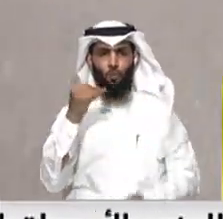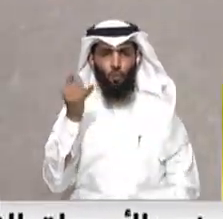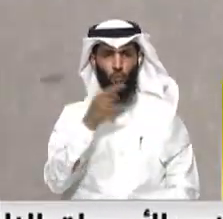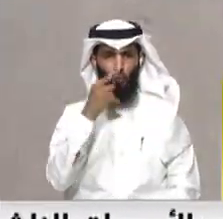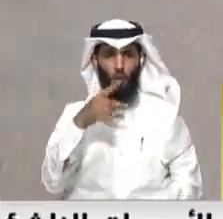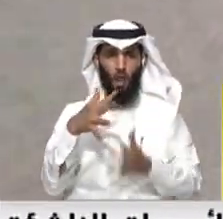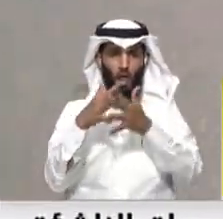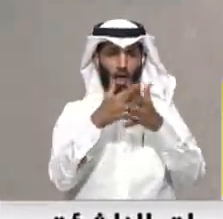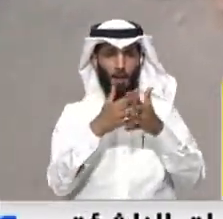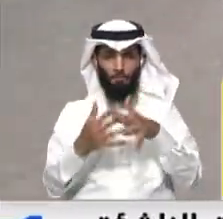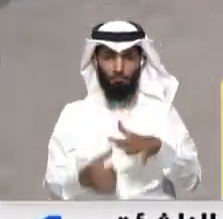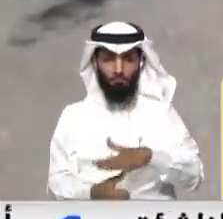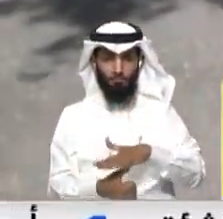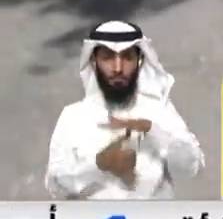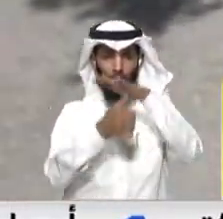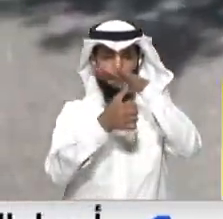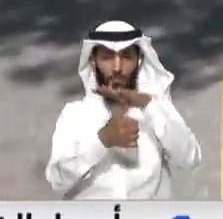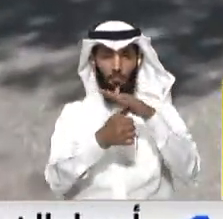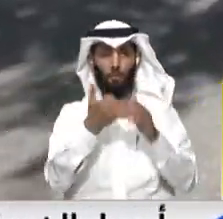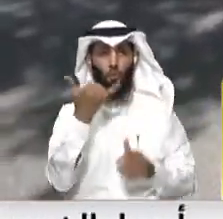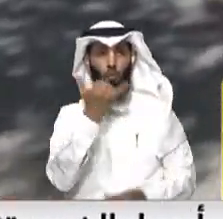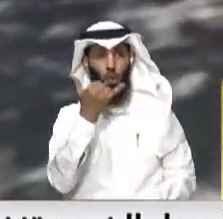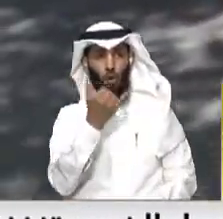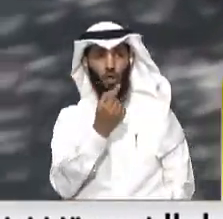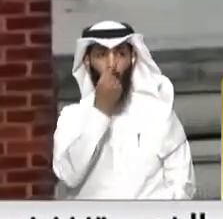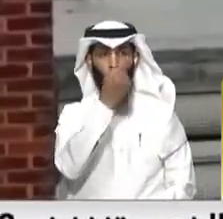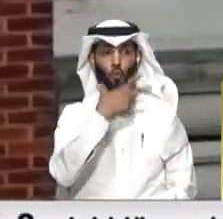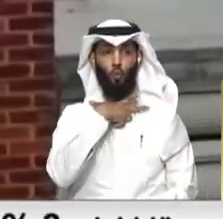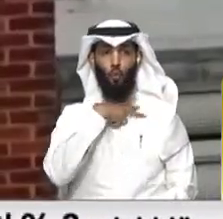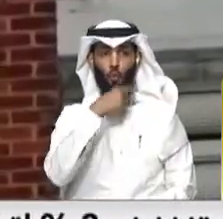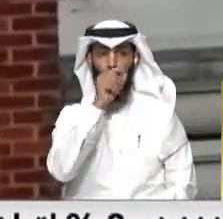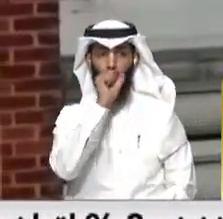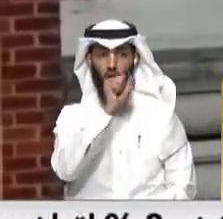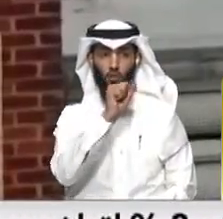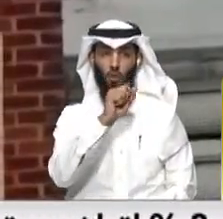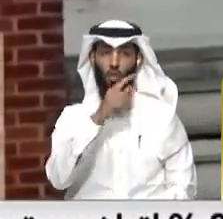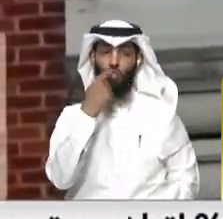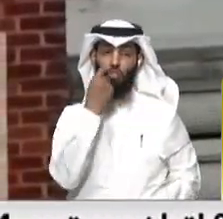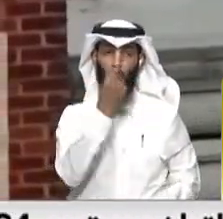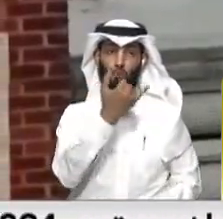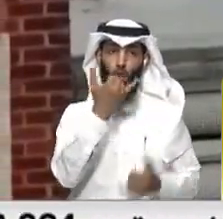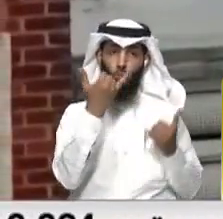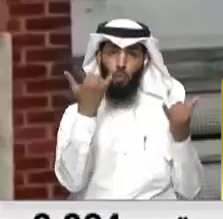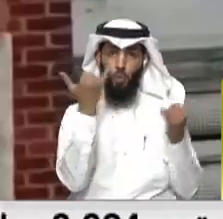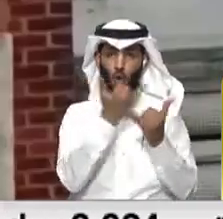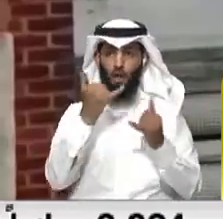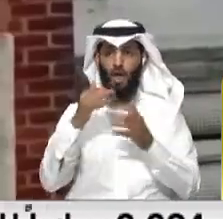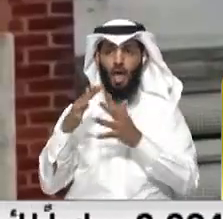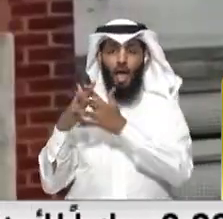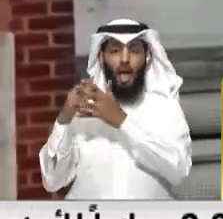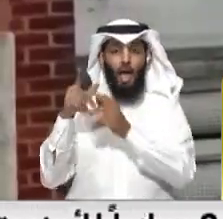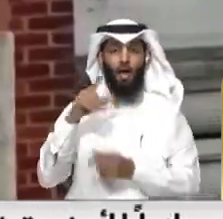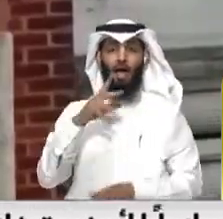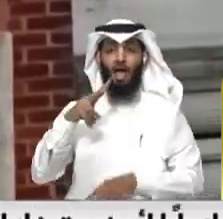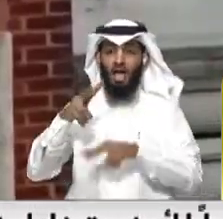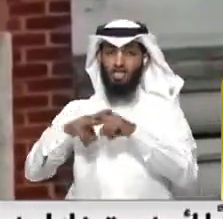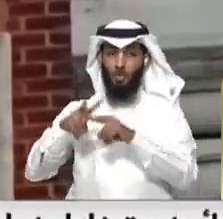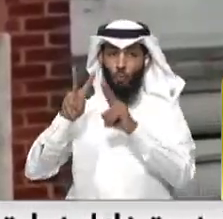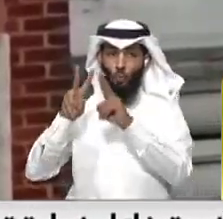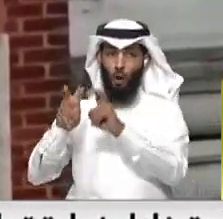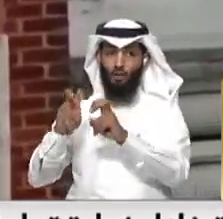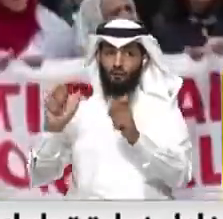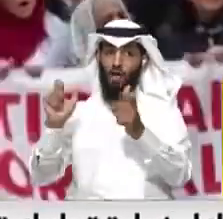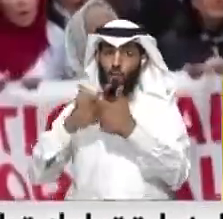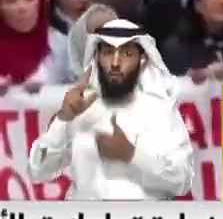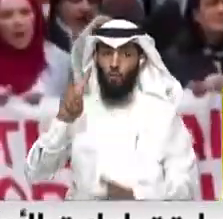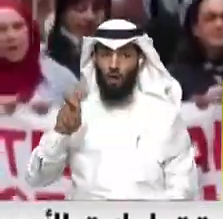بايدن بالعمل على وقف الحرب في القطاع. العاصمة البريطانية لندن بدورها شهدت